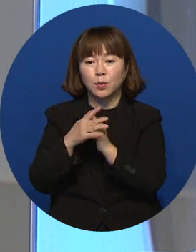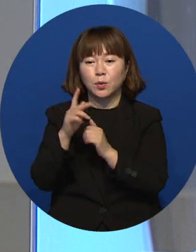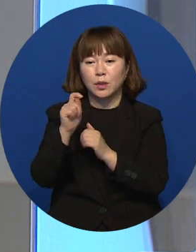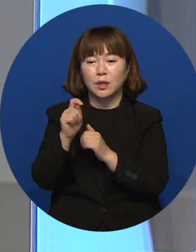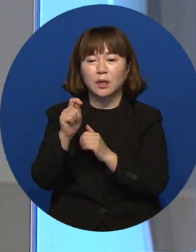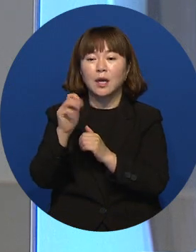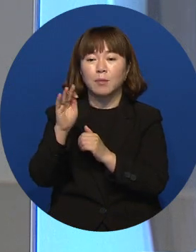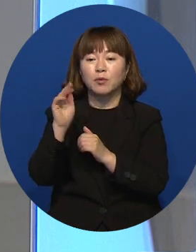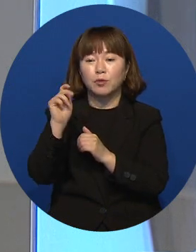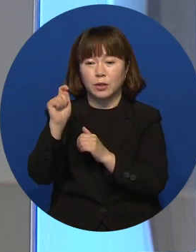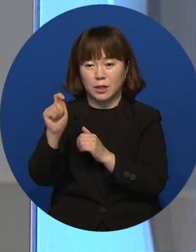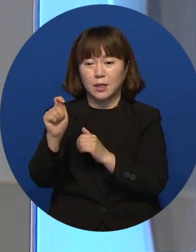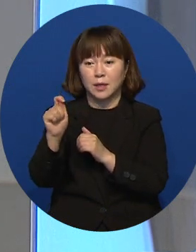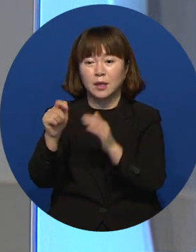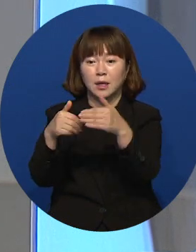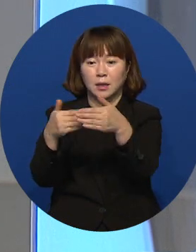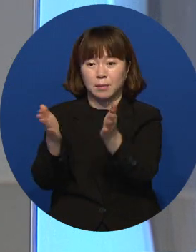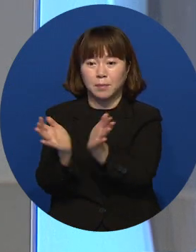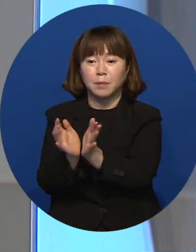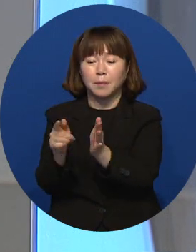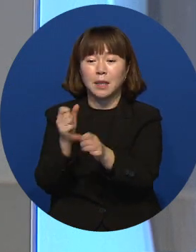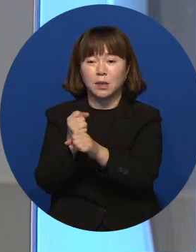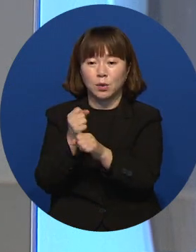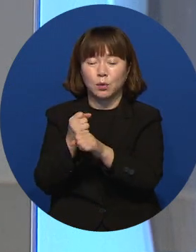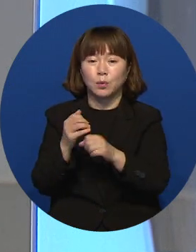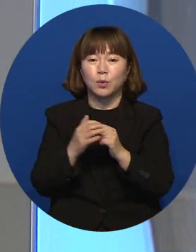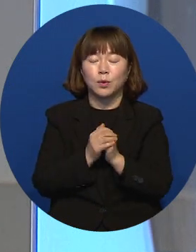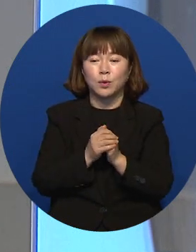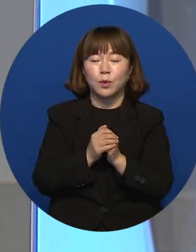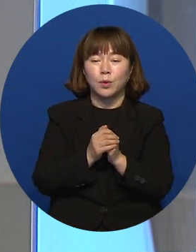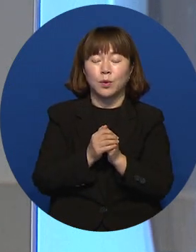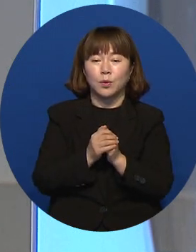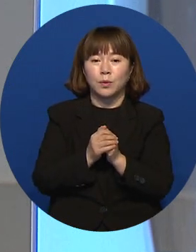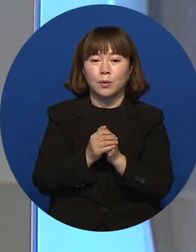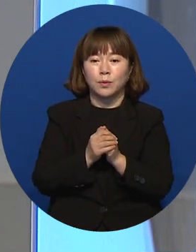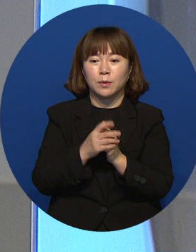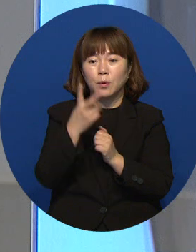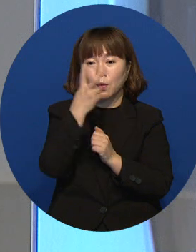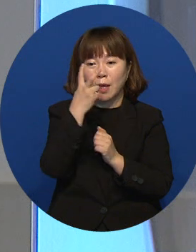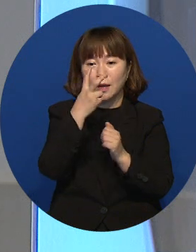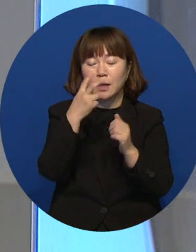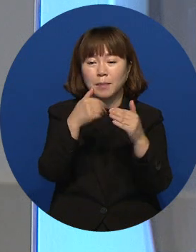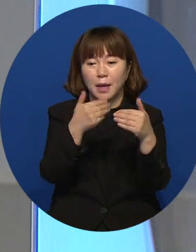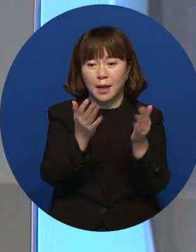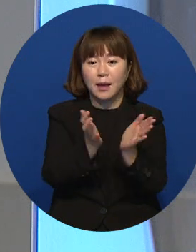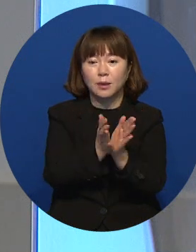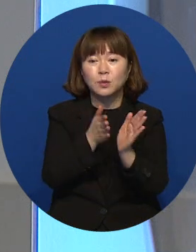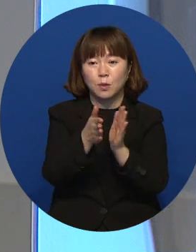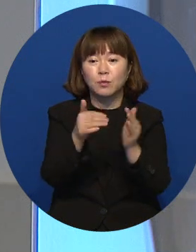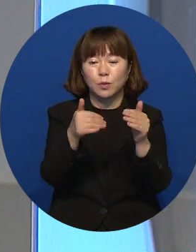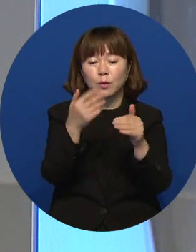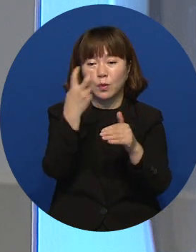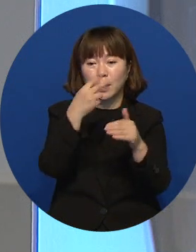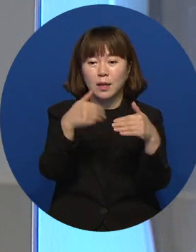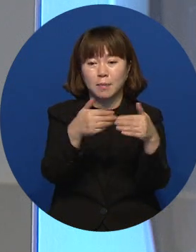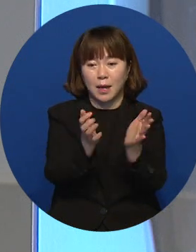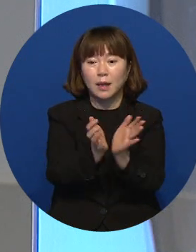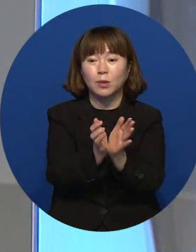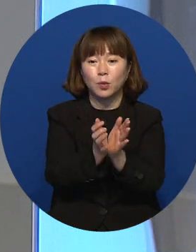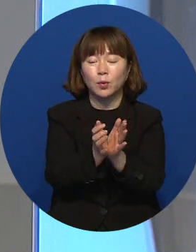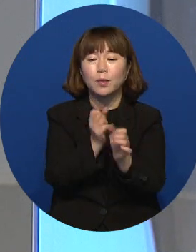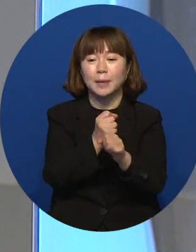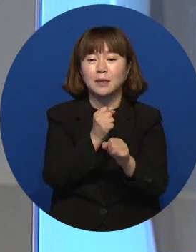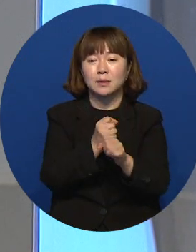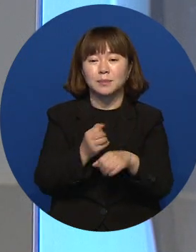자치구에서 는 건강관리 반하고 경리 관리 반을 편성해서 지금 세팅 한 상태입니다 그리고 아까 말씀하신